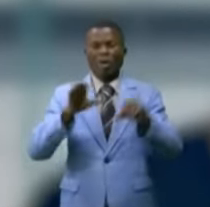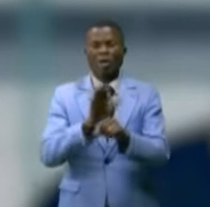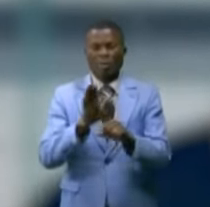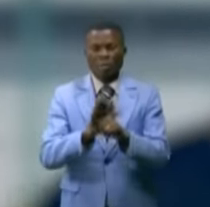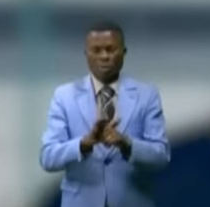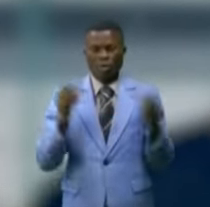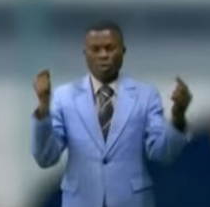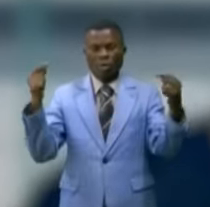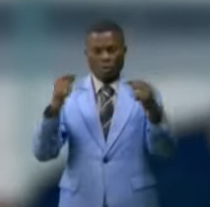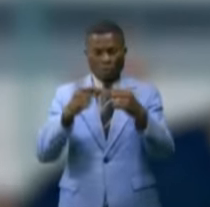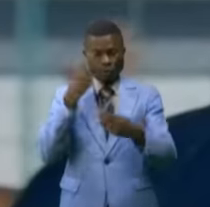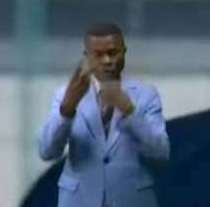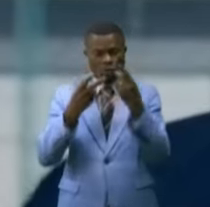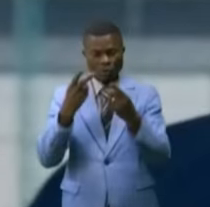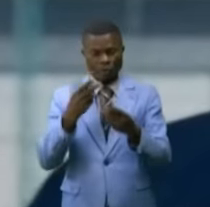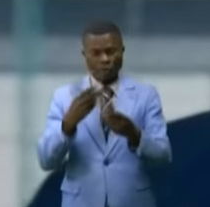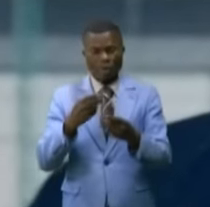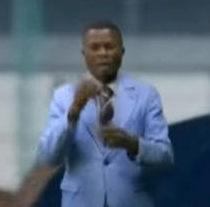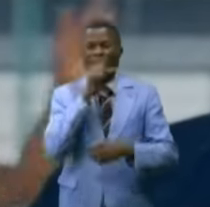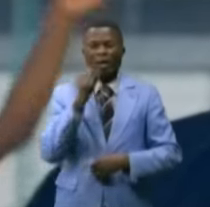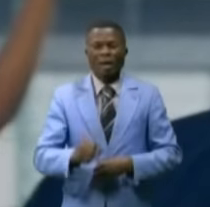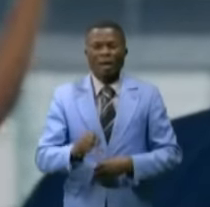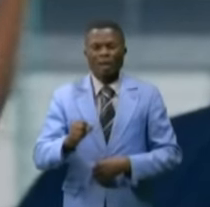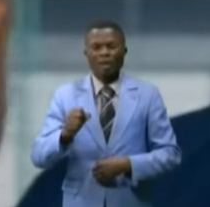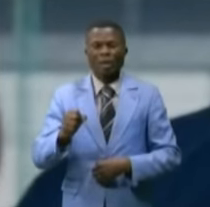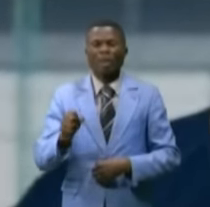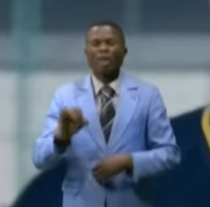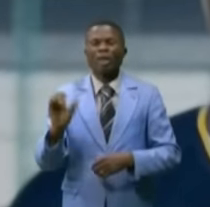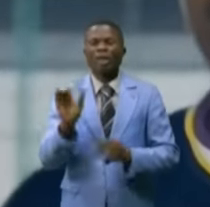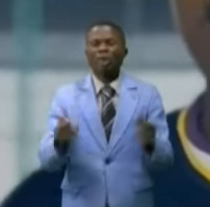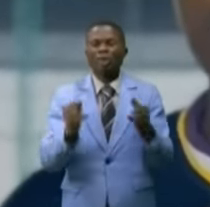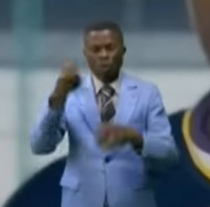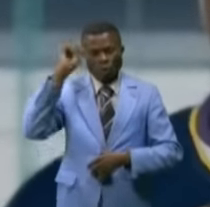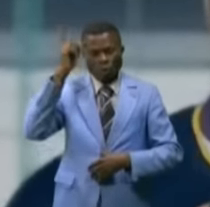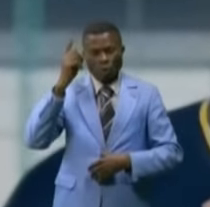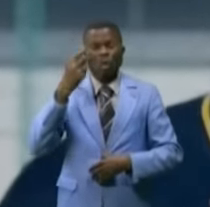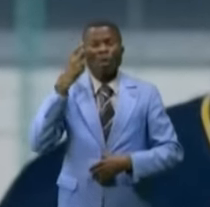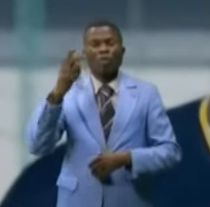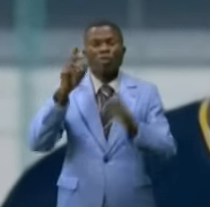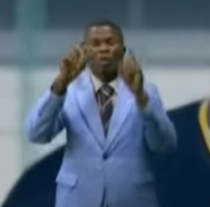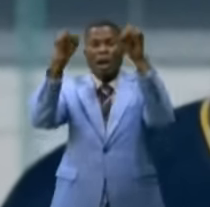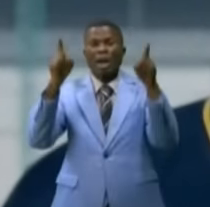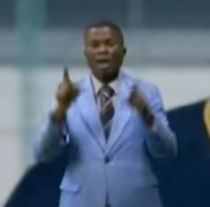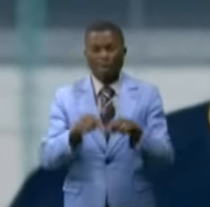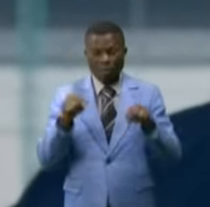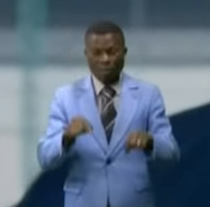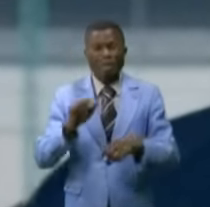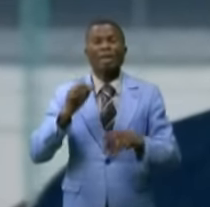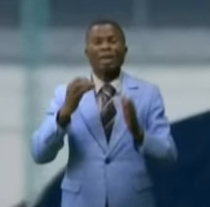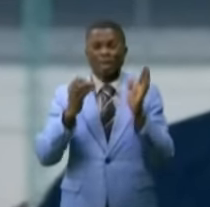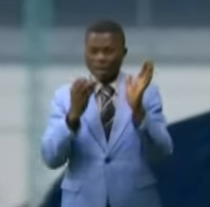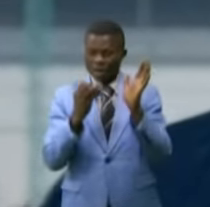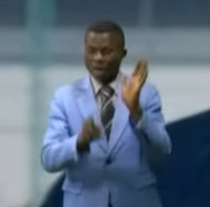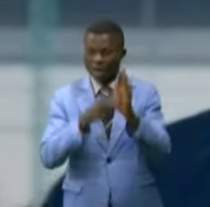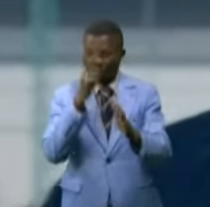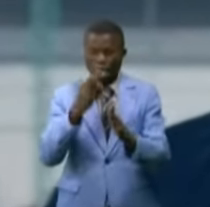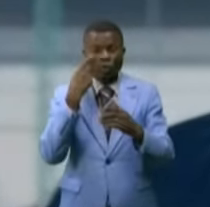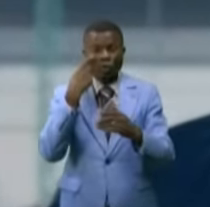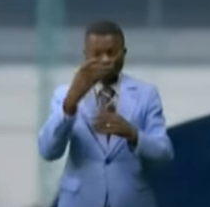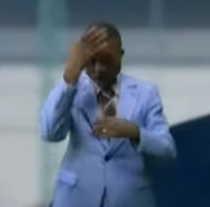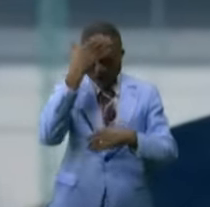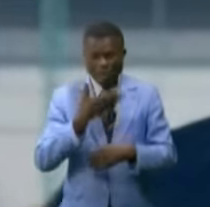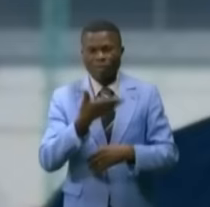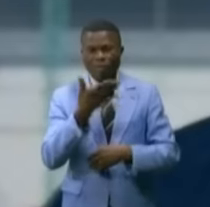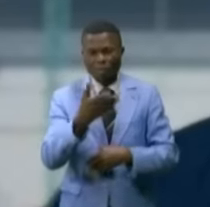gala, venez voir vos stars que vous avez longtemps vu à la télé, vous avez longtemps vu ailleurs, vous avez longtemps soutenu, venez voir Ronaldinho, venez